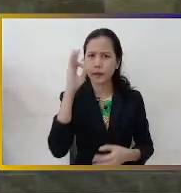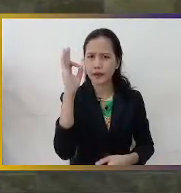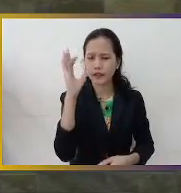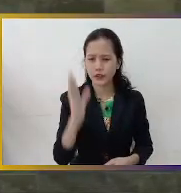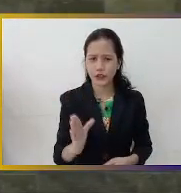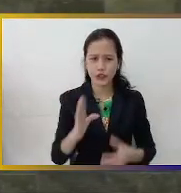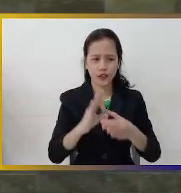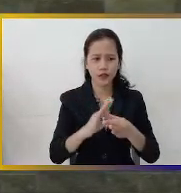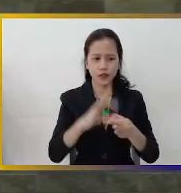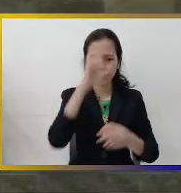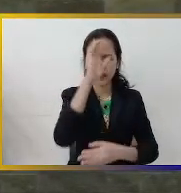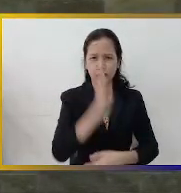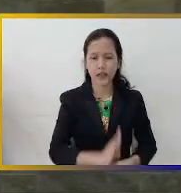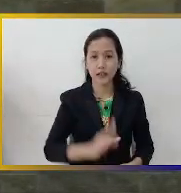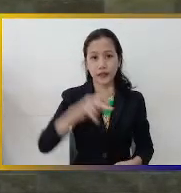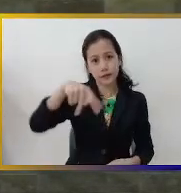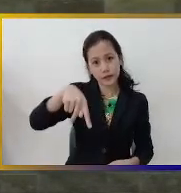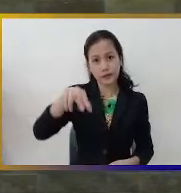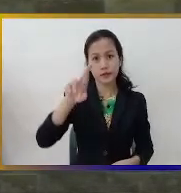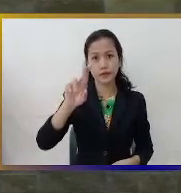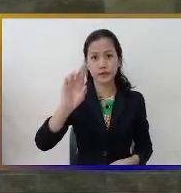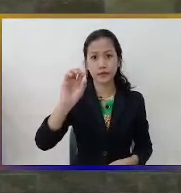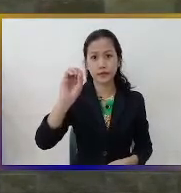book of Micah ay